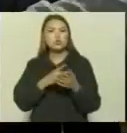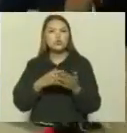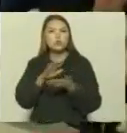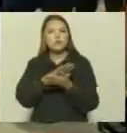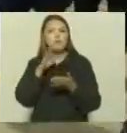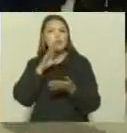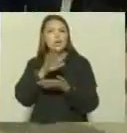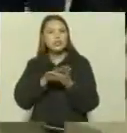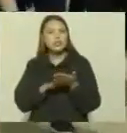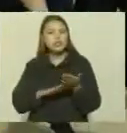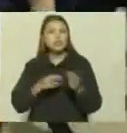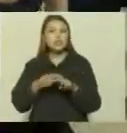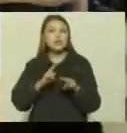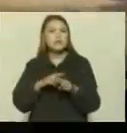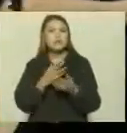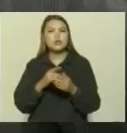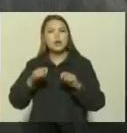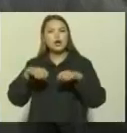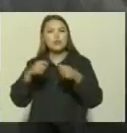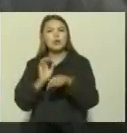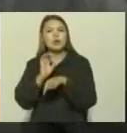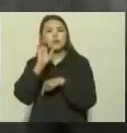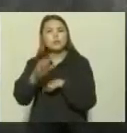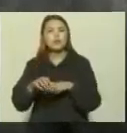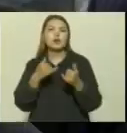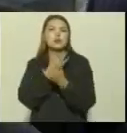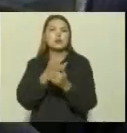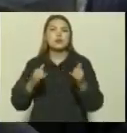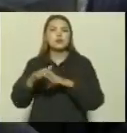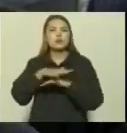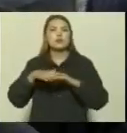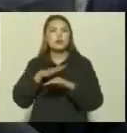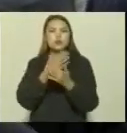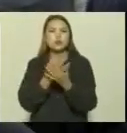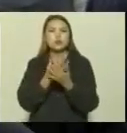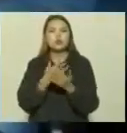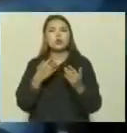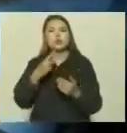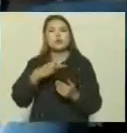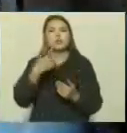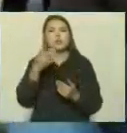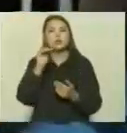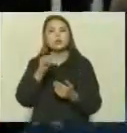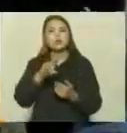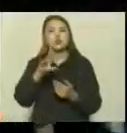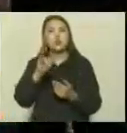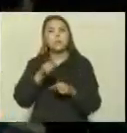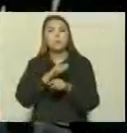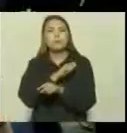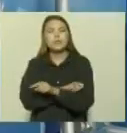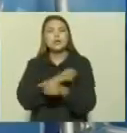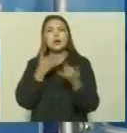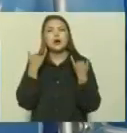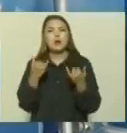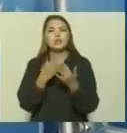воду, поступающую с Урала, а затем отправляют на нужды населения. Предприятие способно производить только 25 тысяч кубометров воды, а всему